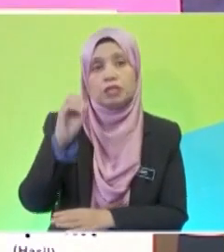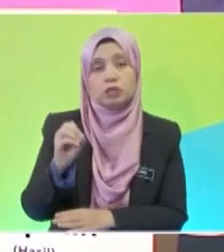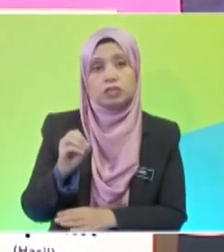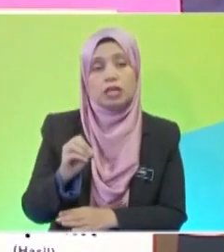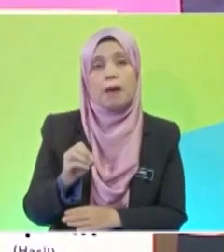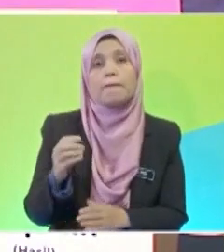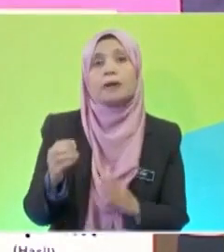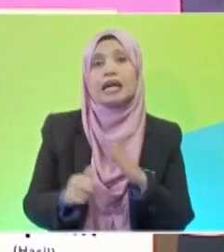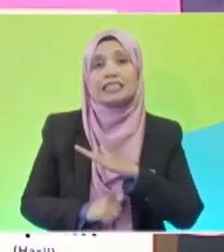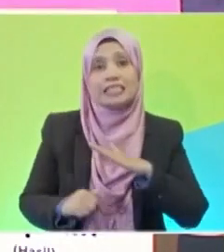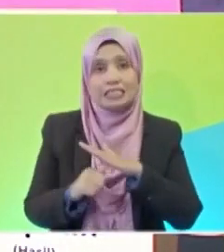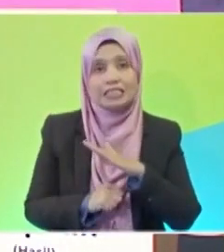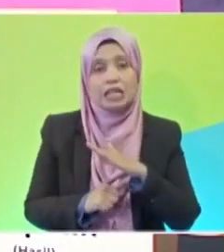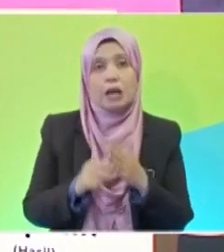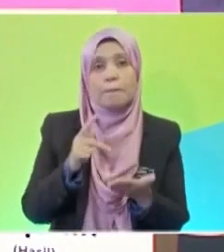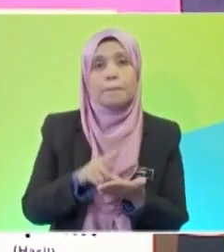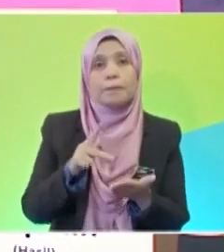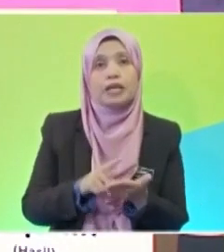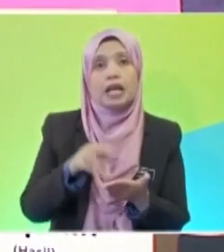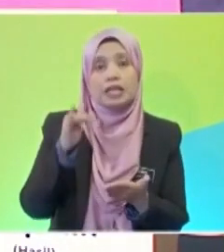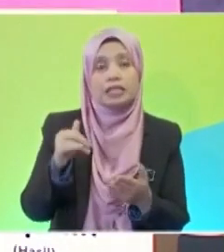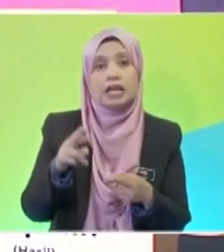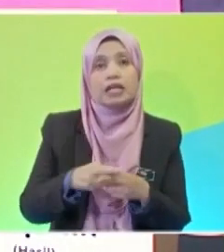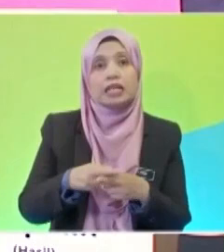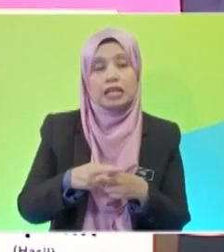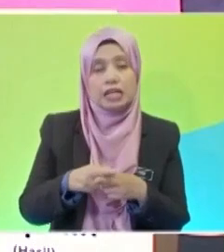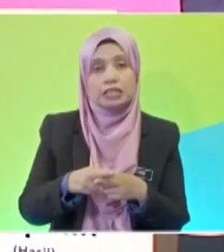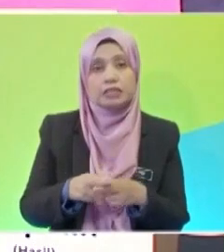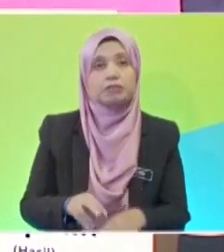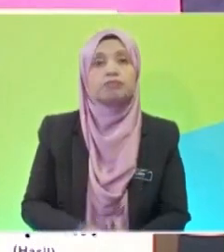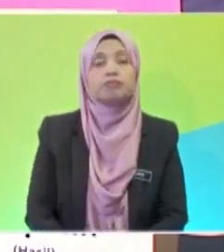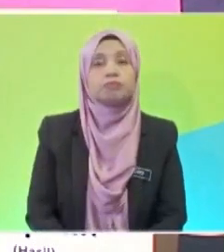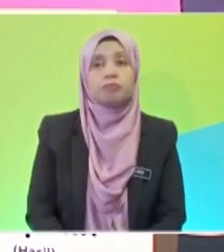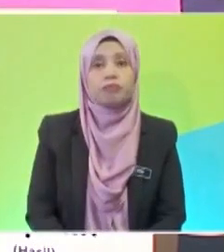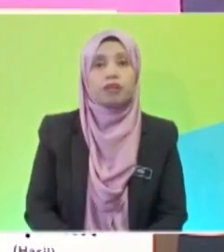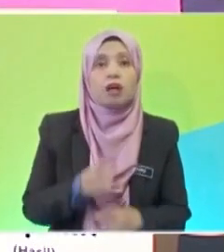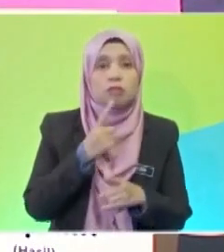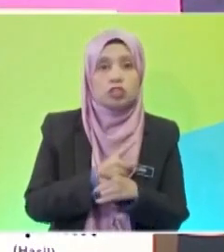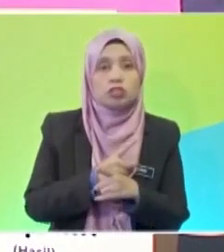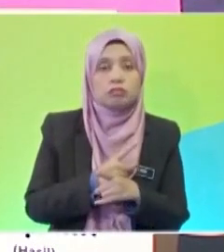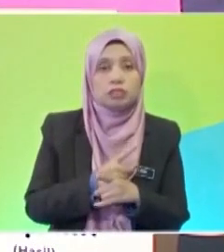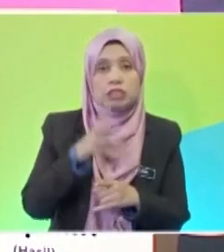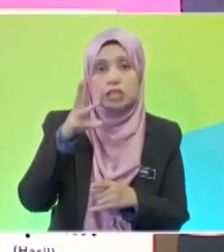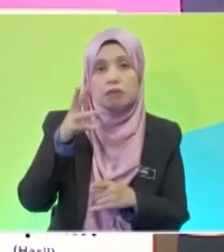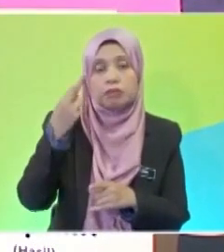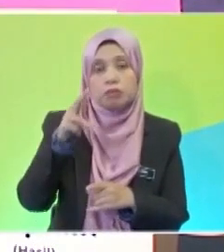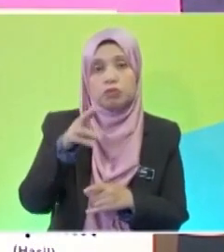basic pengiraan yang sangat ringkas. Baik. Okey, cikgu dah kira untuk awak semua. Betul tak awak kira? RM6,000